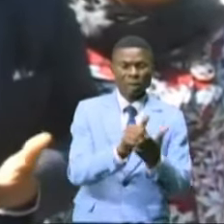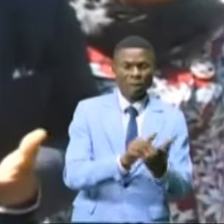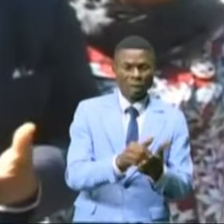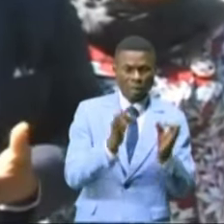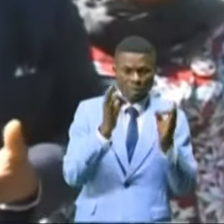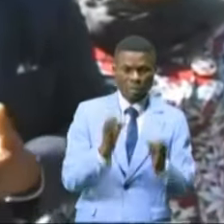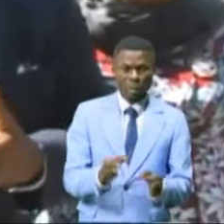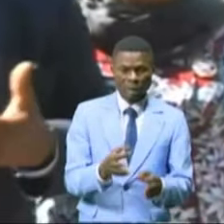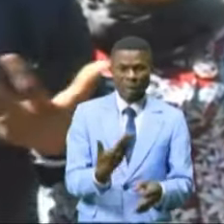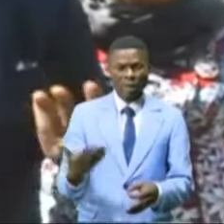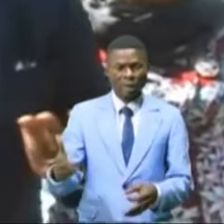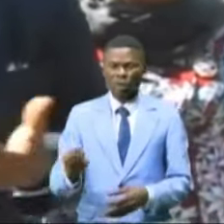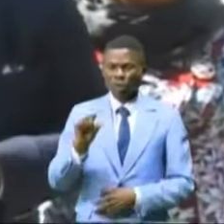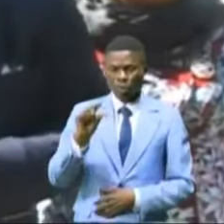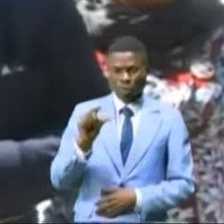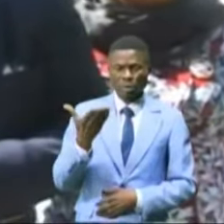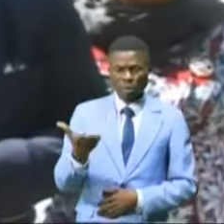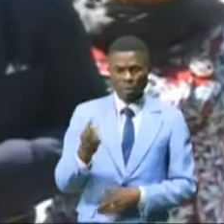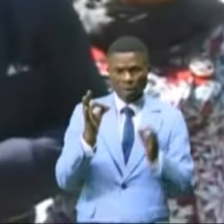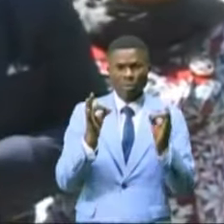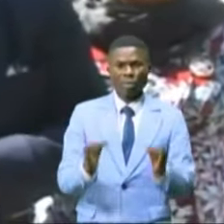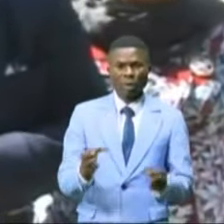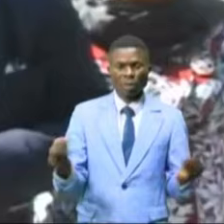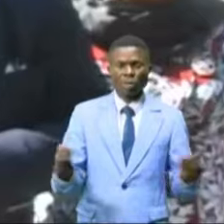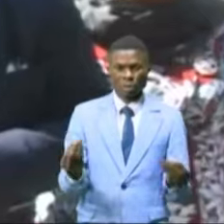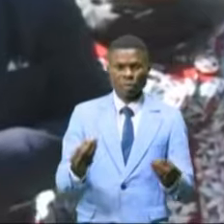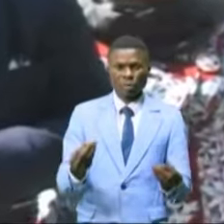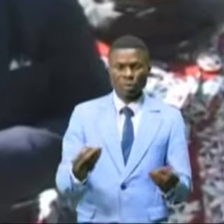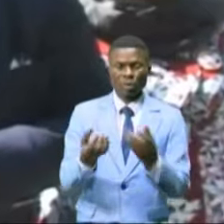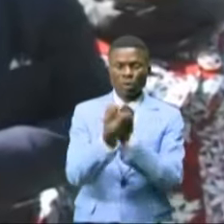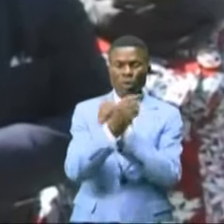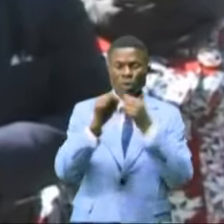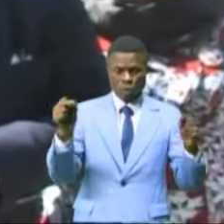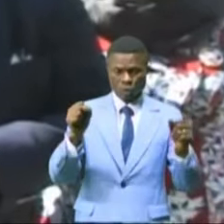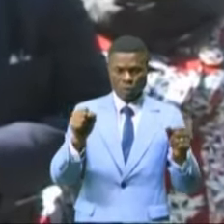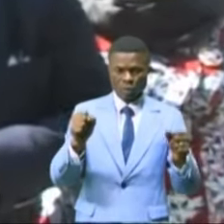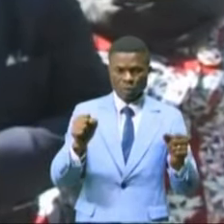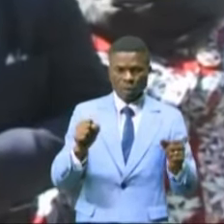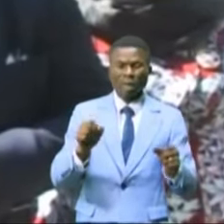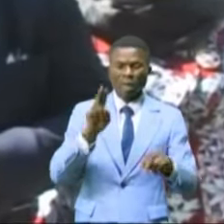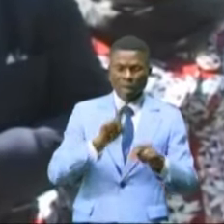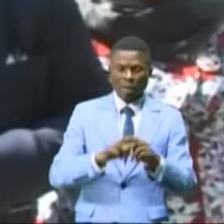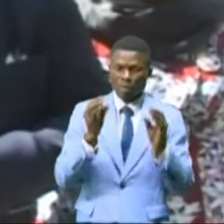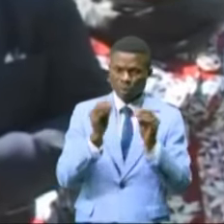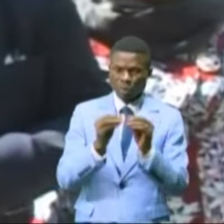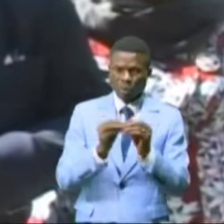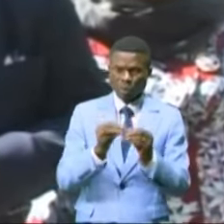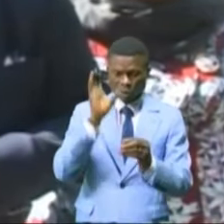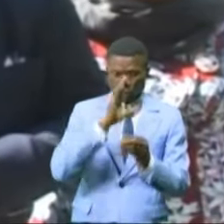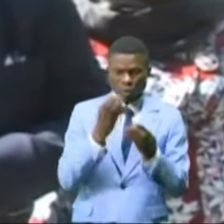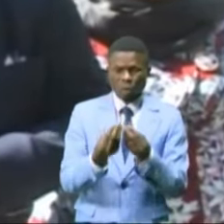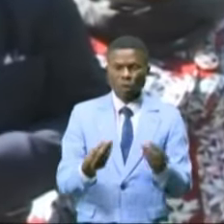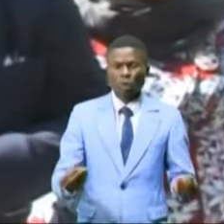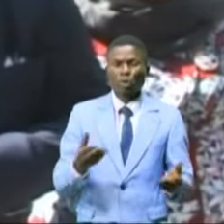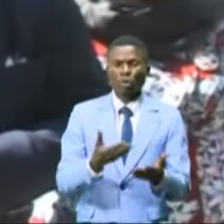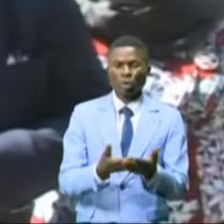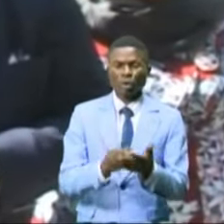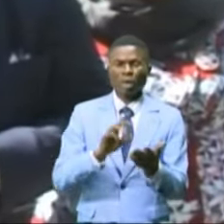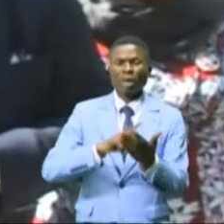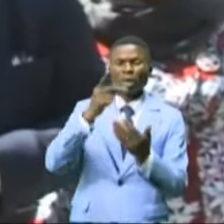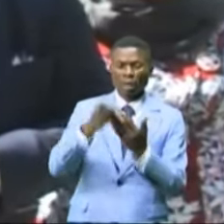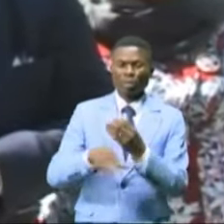ressources sont limitées, et il était important justement qu'on puisse se mettre autour d'une table pour pouvoir mettre en place un